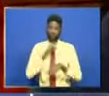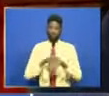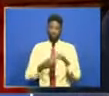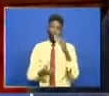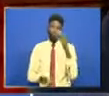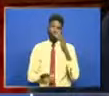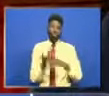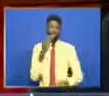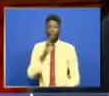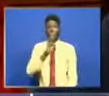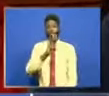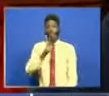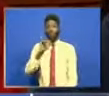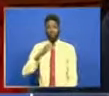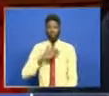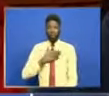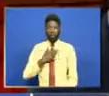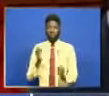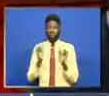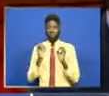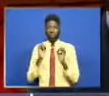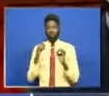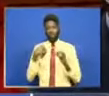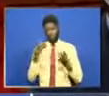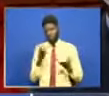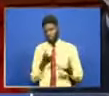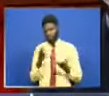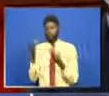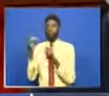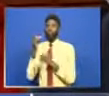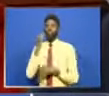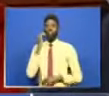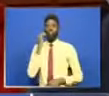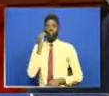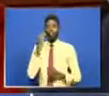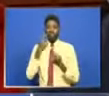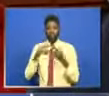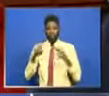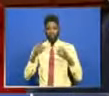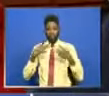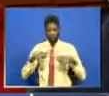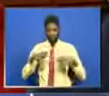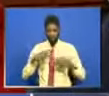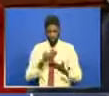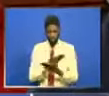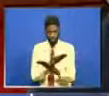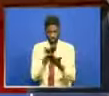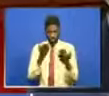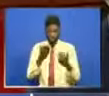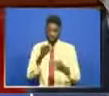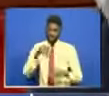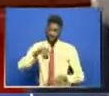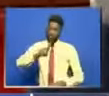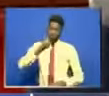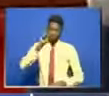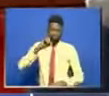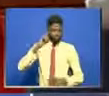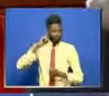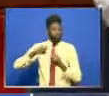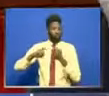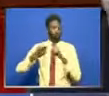BBI mimi si yangu, mimi naenda nyumbani kwa mimi. Lakini nyinyi lazima mjiulize